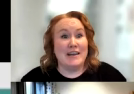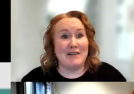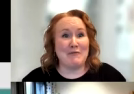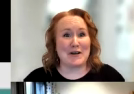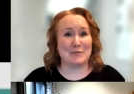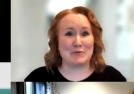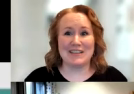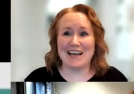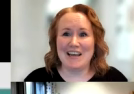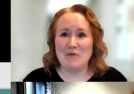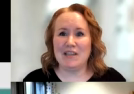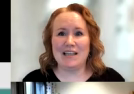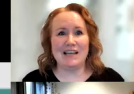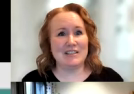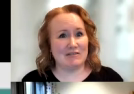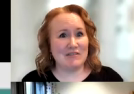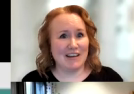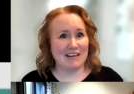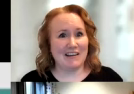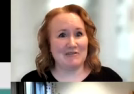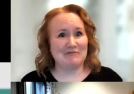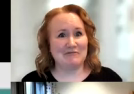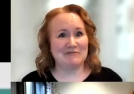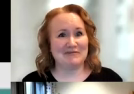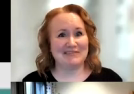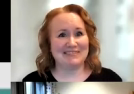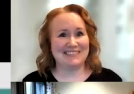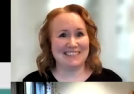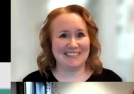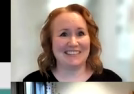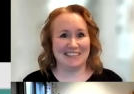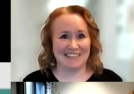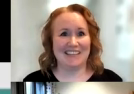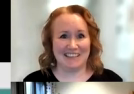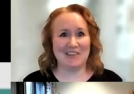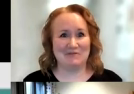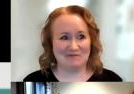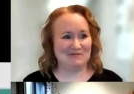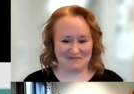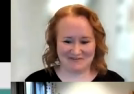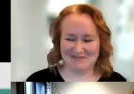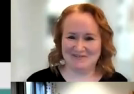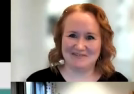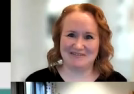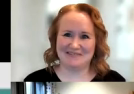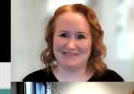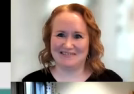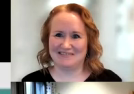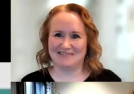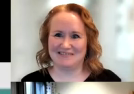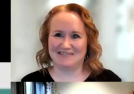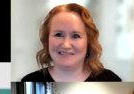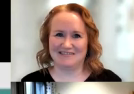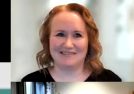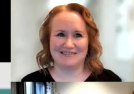var mange spørsmål til deg. Ja, men det er veldig fint som sagt. Det er veldig velkomment. Og om det er spørsmål jeg